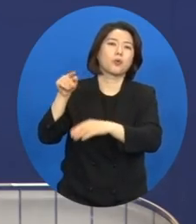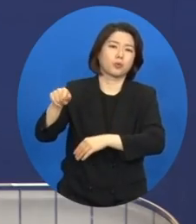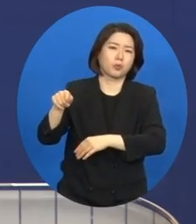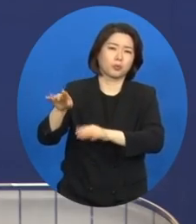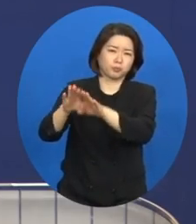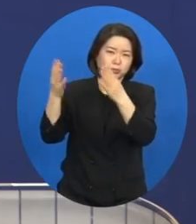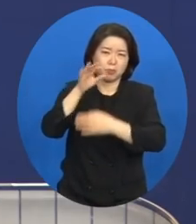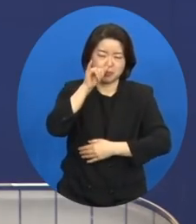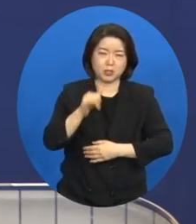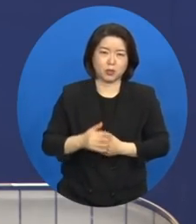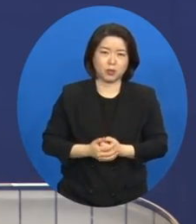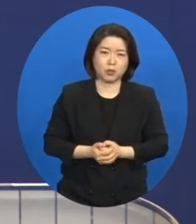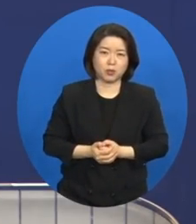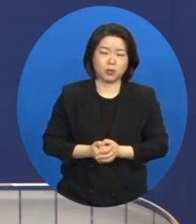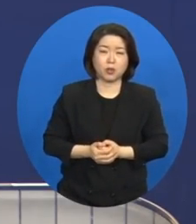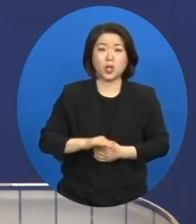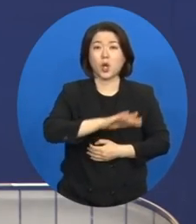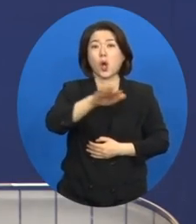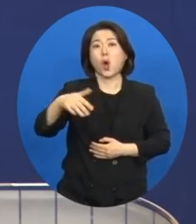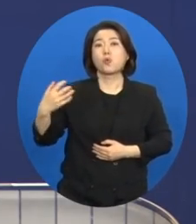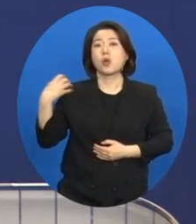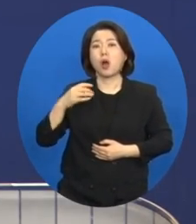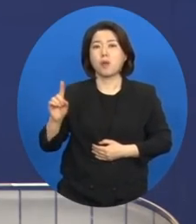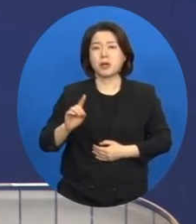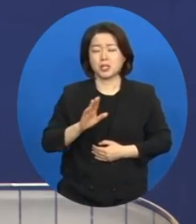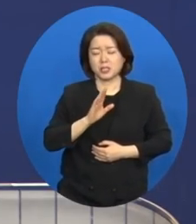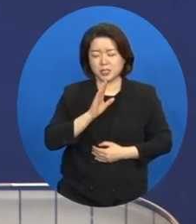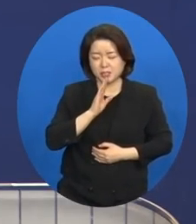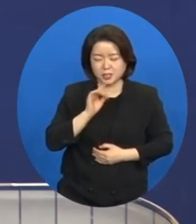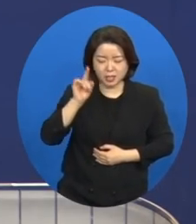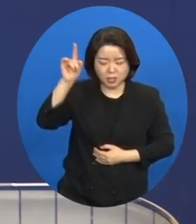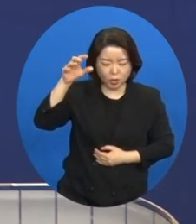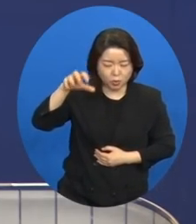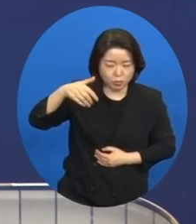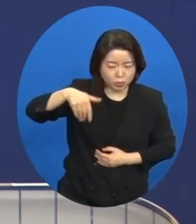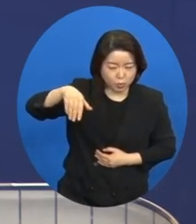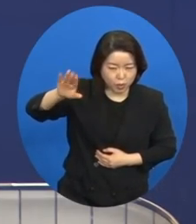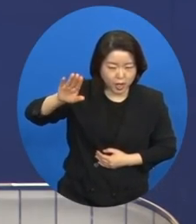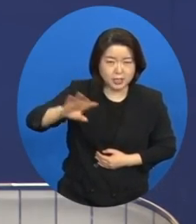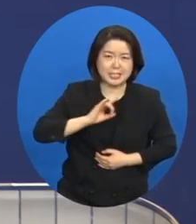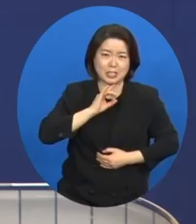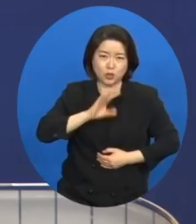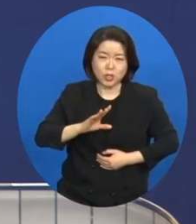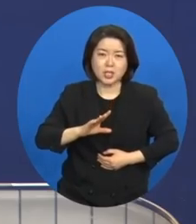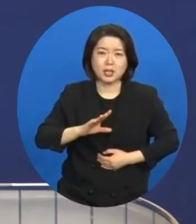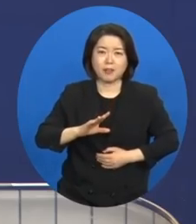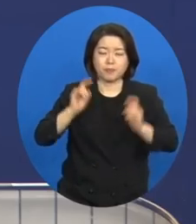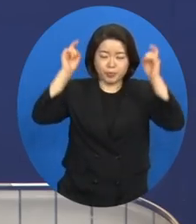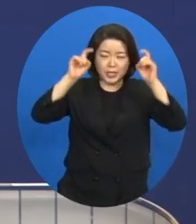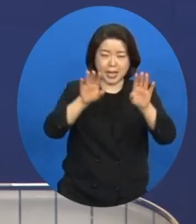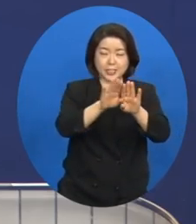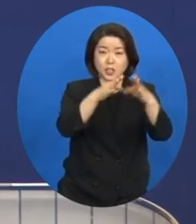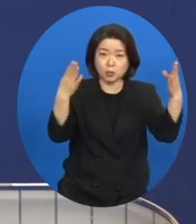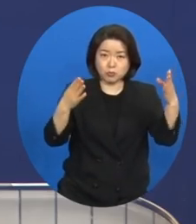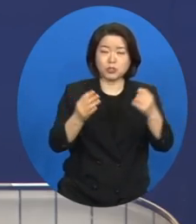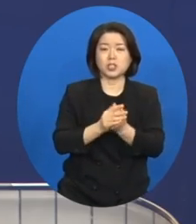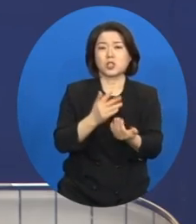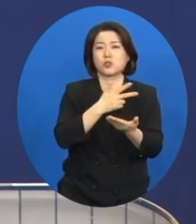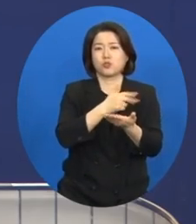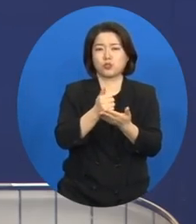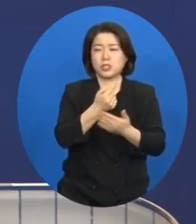우리의 역할은 무엇이냐면 진정한 천국으로 들어가는 유일한 길이요 진리요 생명 대신 유일한 양들의 문이신